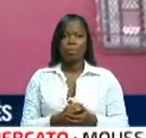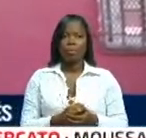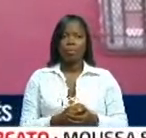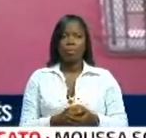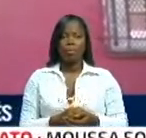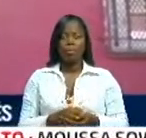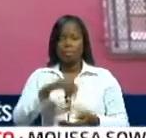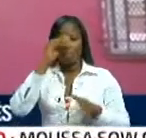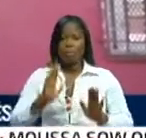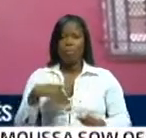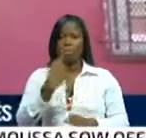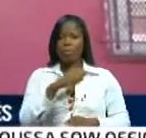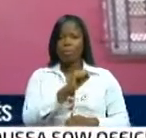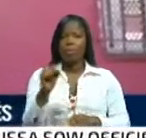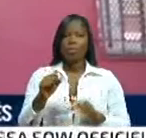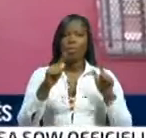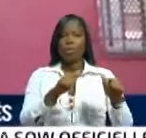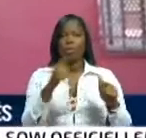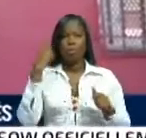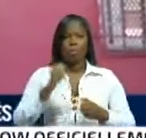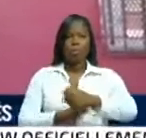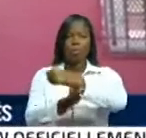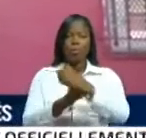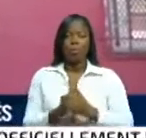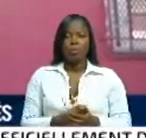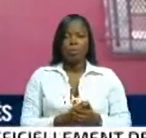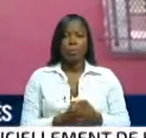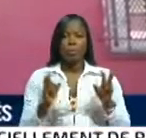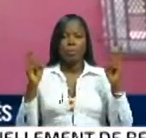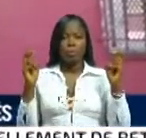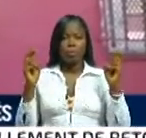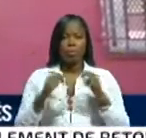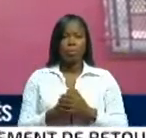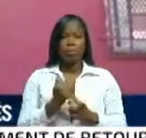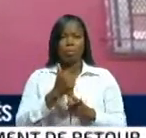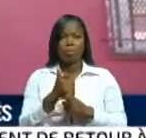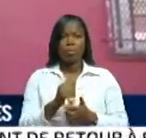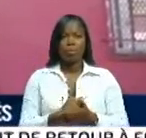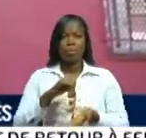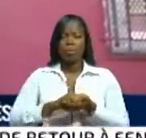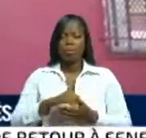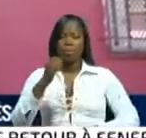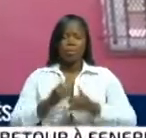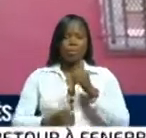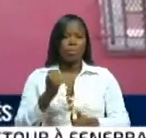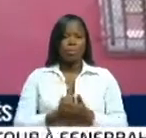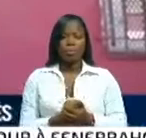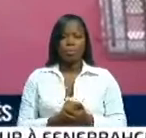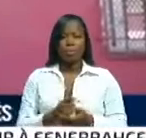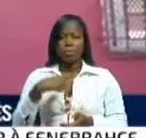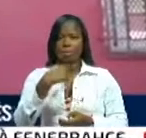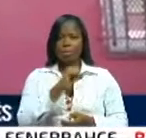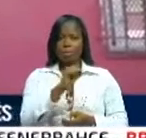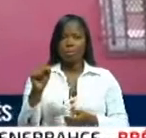2 par exemple qui sont là pour soutenir leur mémoire et qui sont là et qui la réaction cesser d'ici qui sont